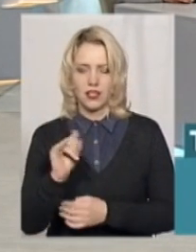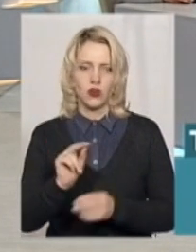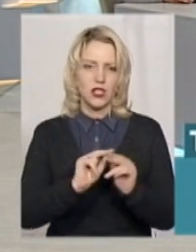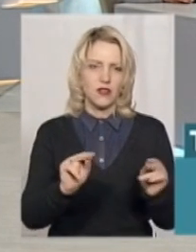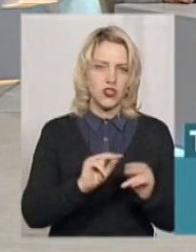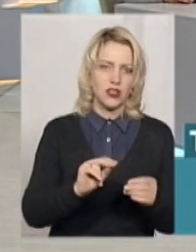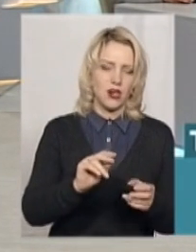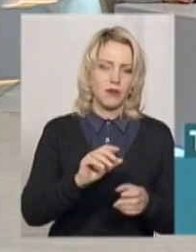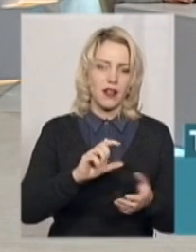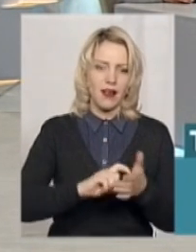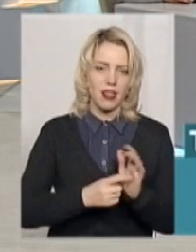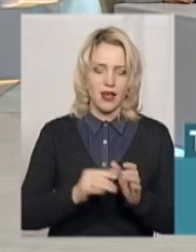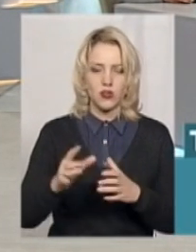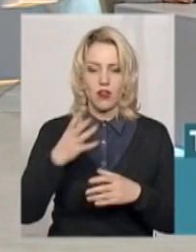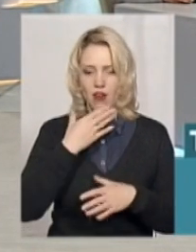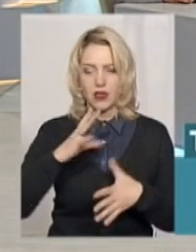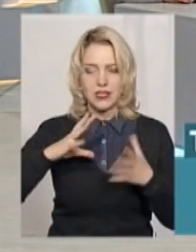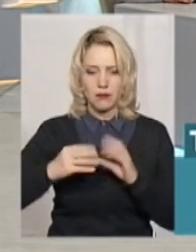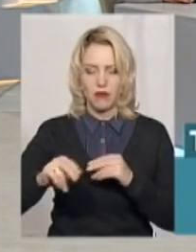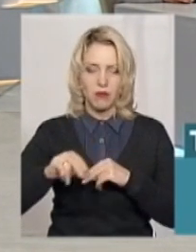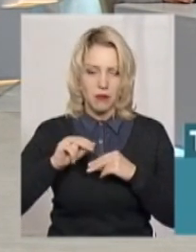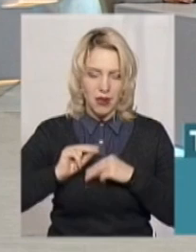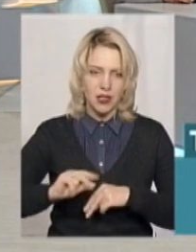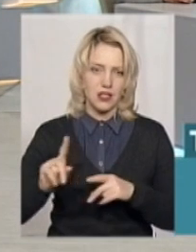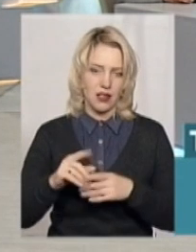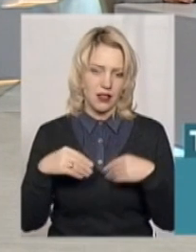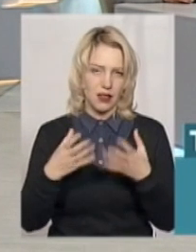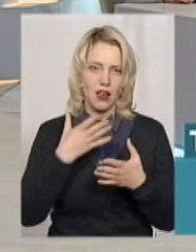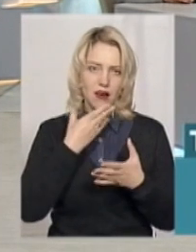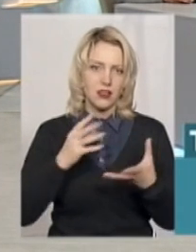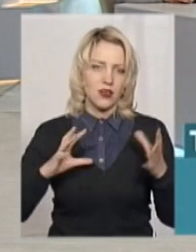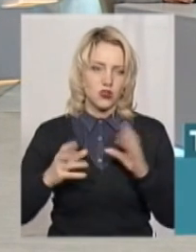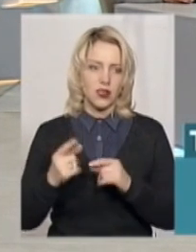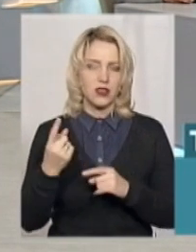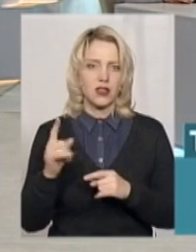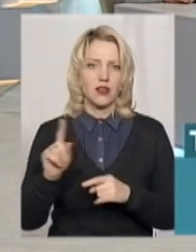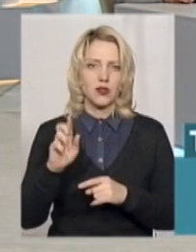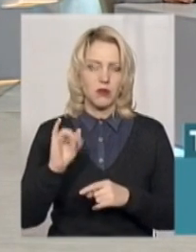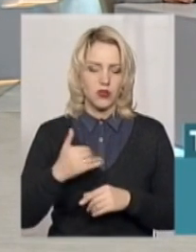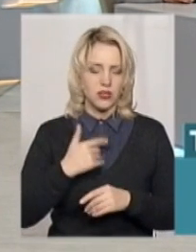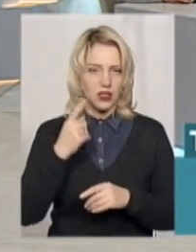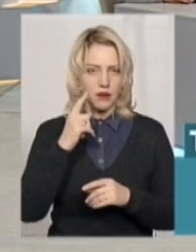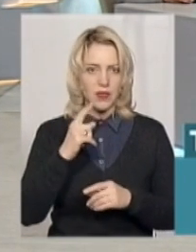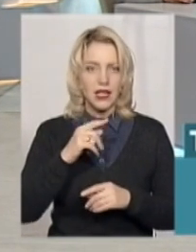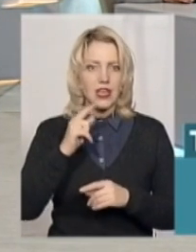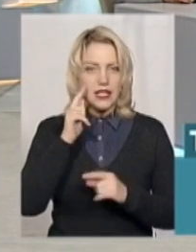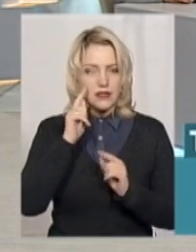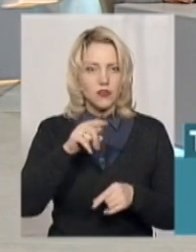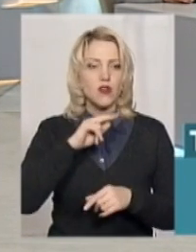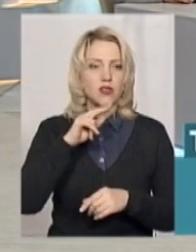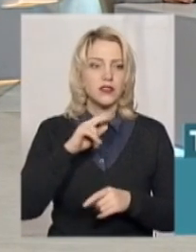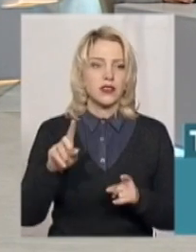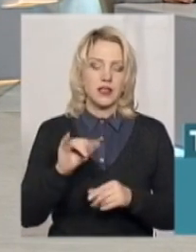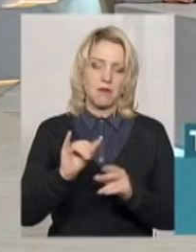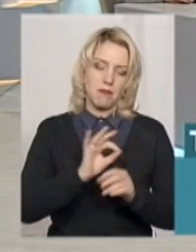і гарна співпраця, яка дає хороші результати. Єдине, що би я хотіла, на що би я хотіла наголосити